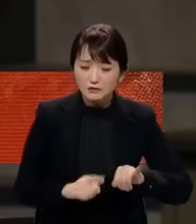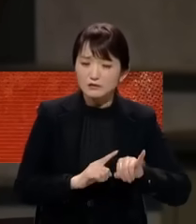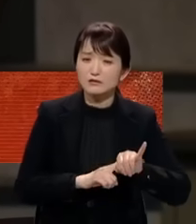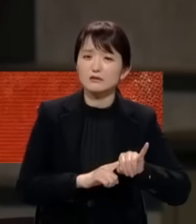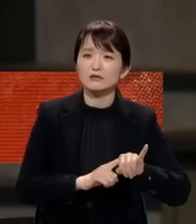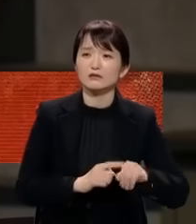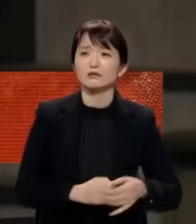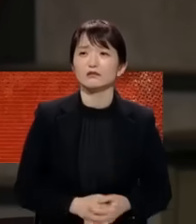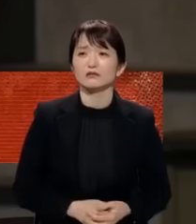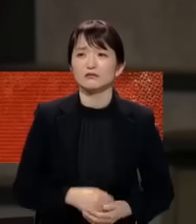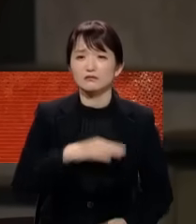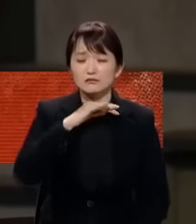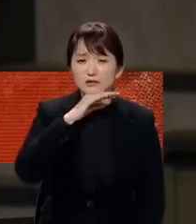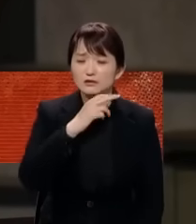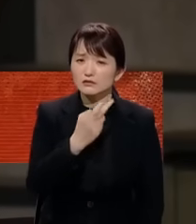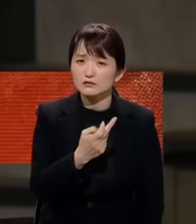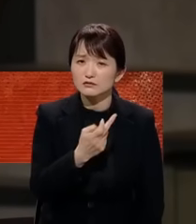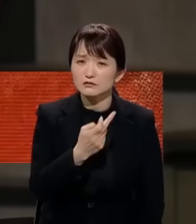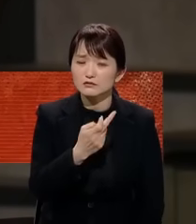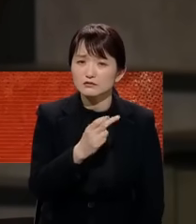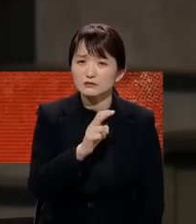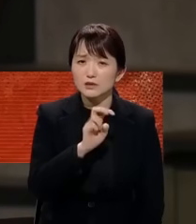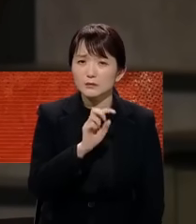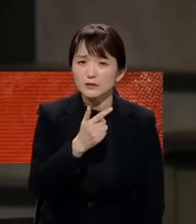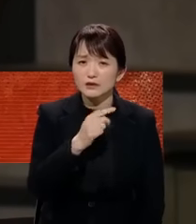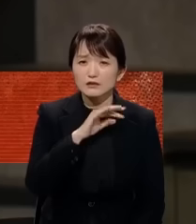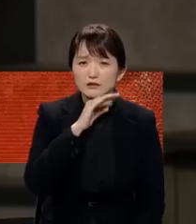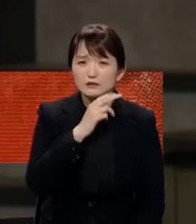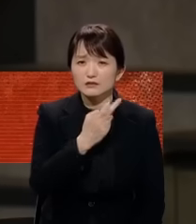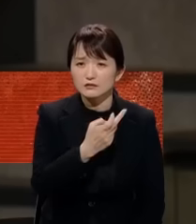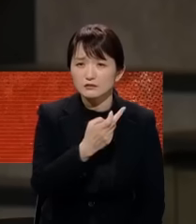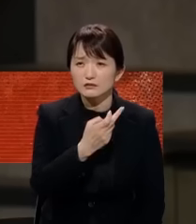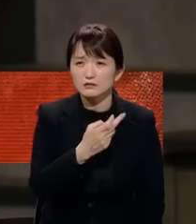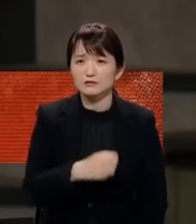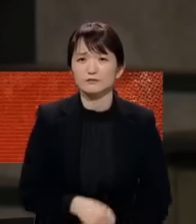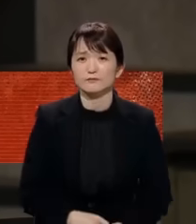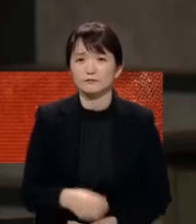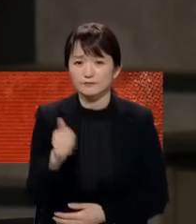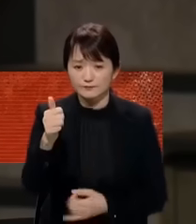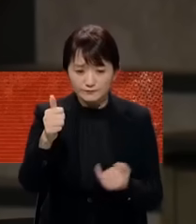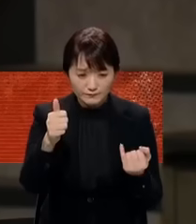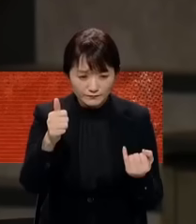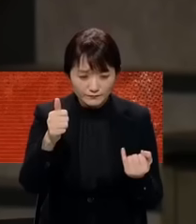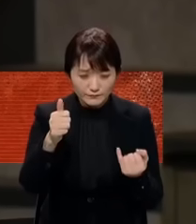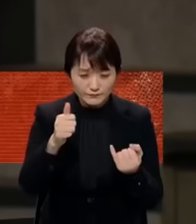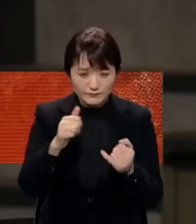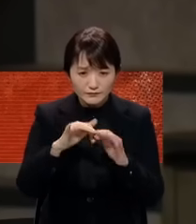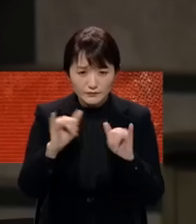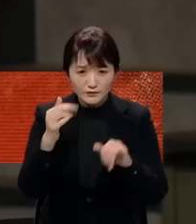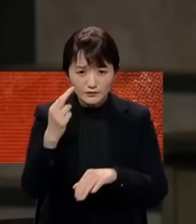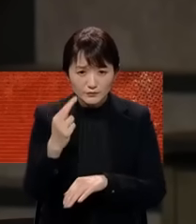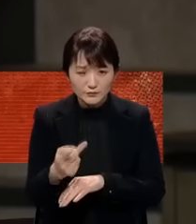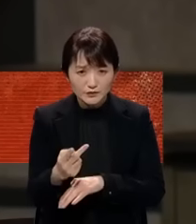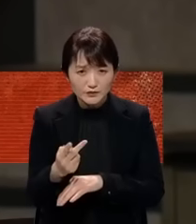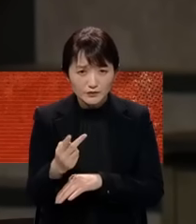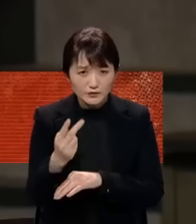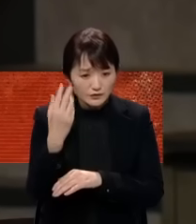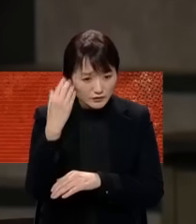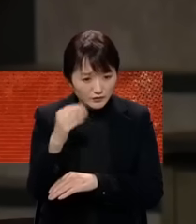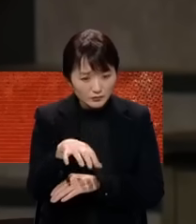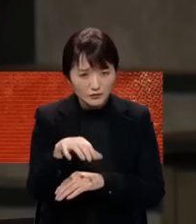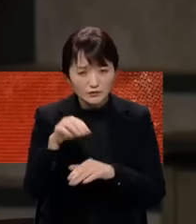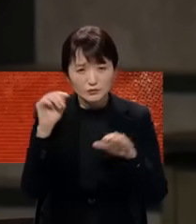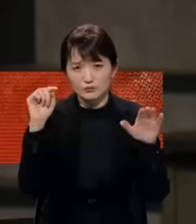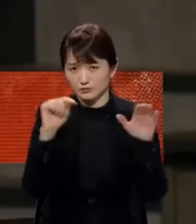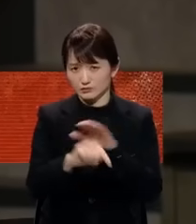지금 12세로 봐야 되는데만으로 12세 아이가 이렇게이 남자하고 무인들을 간 겁니다이 남자가 이제 무인텔을